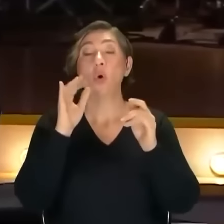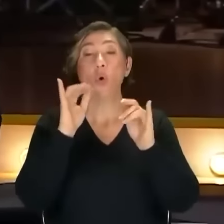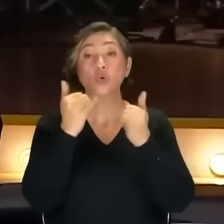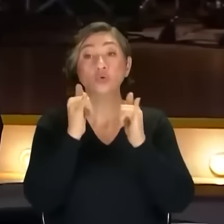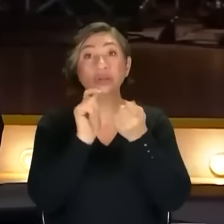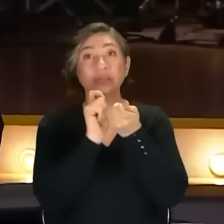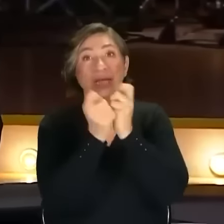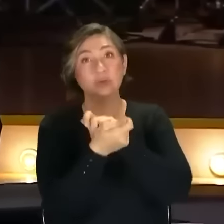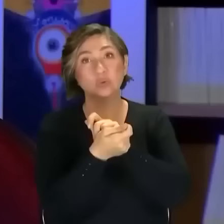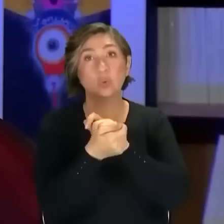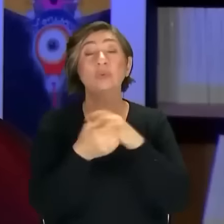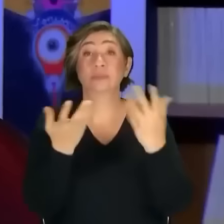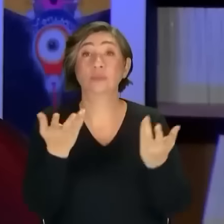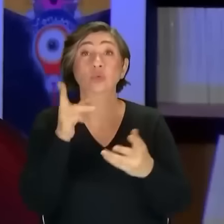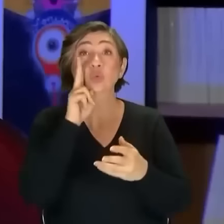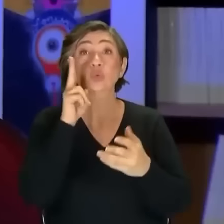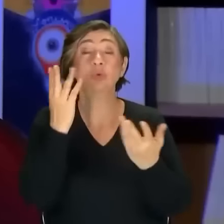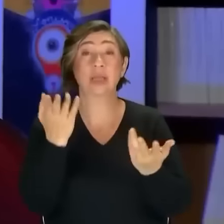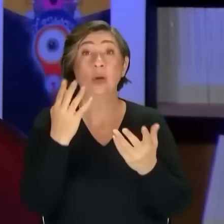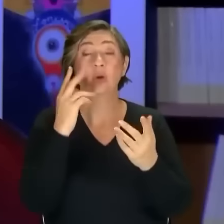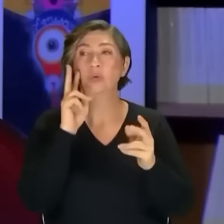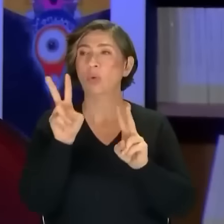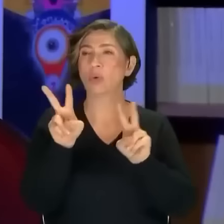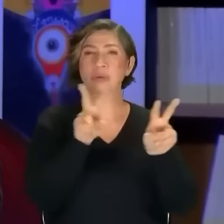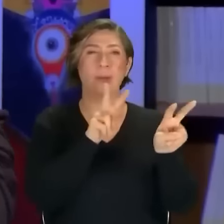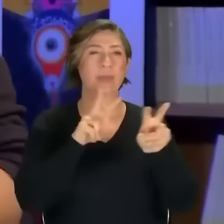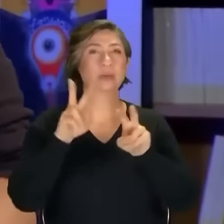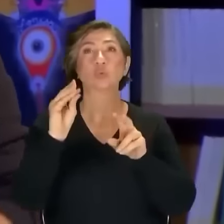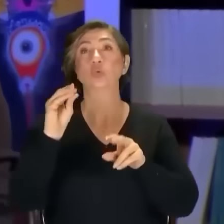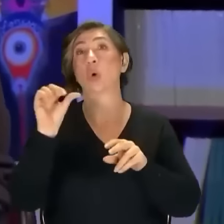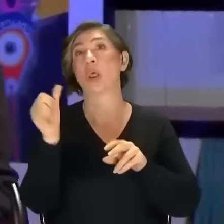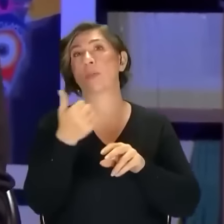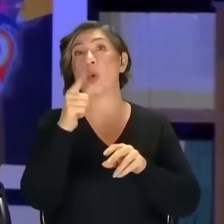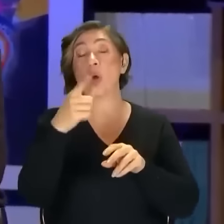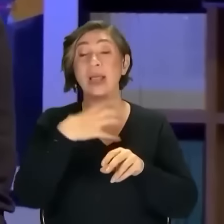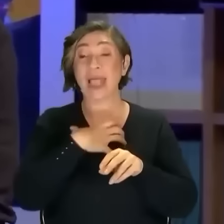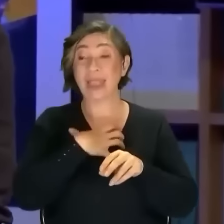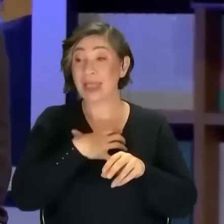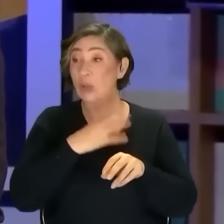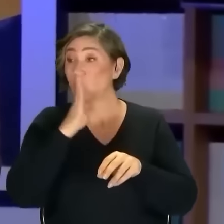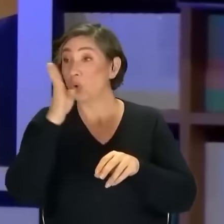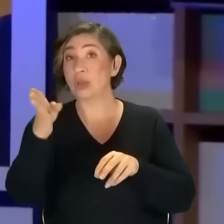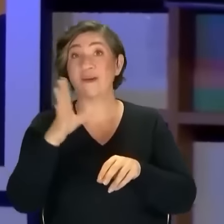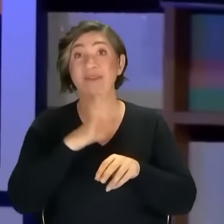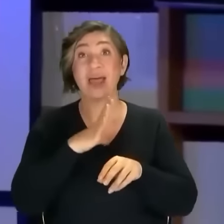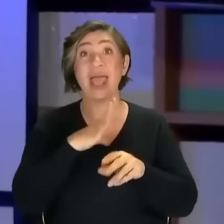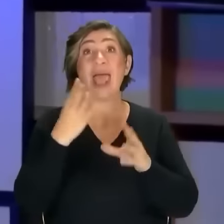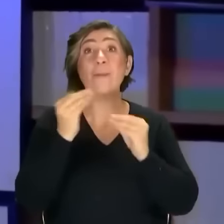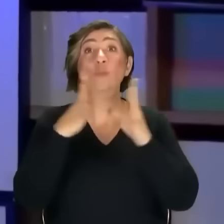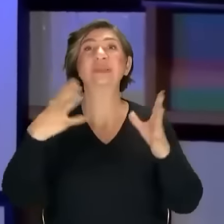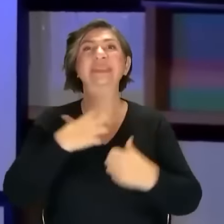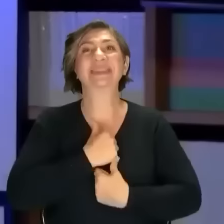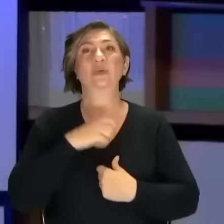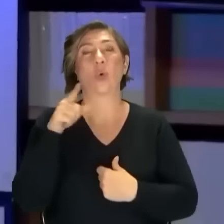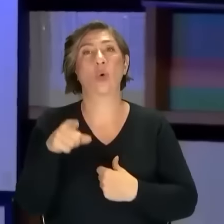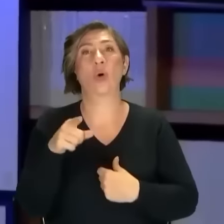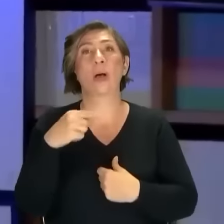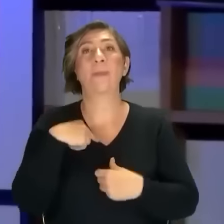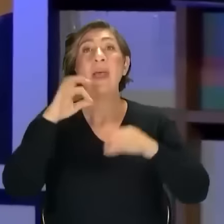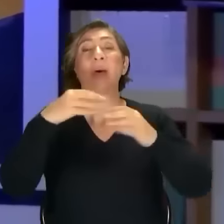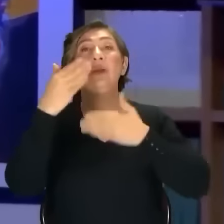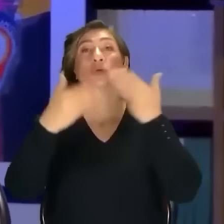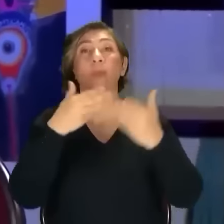oyuncular E tabii yani sonuçta bir de hani gözlemlediği şey çok önemli oraya kendini götüren de var ya Okan abi bizdeki en büyük sıkıntı o Yani ben